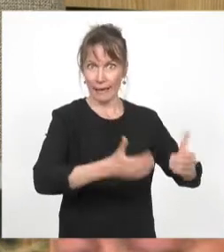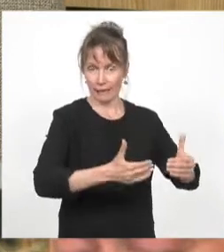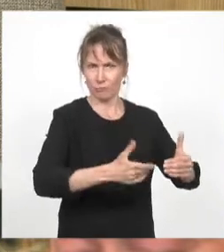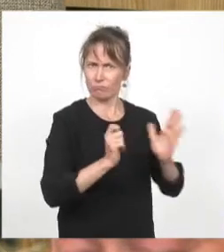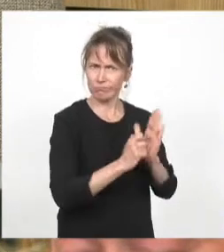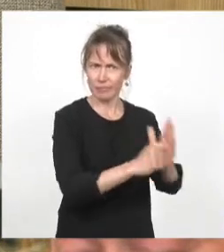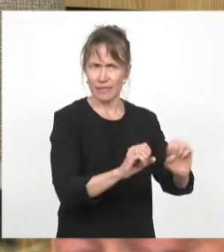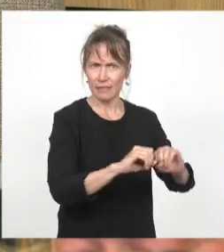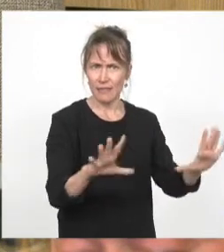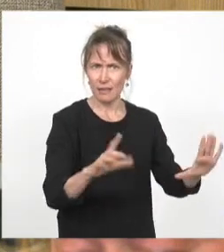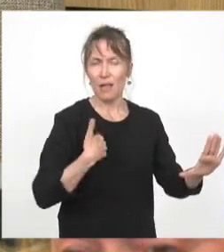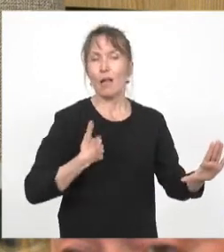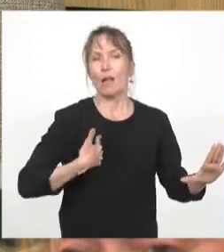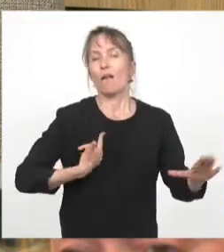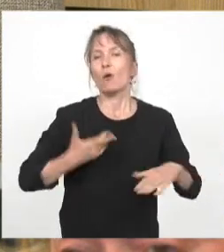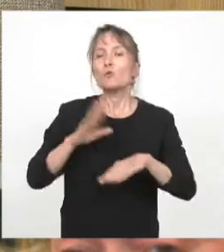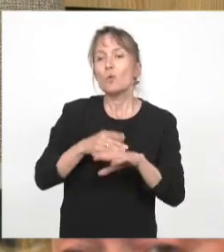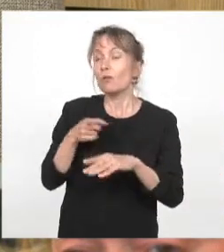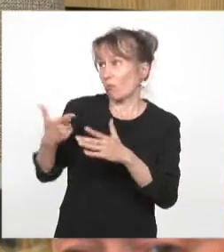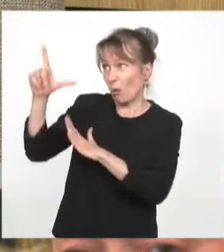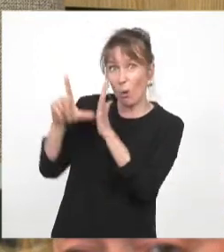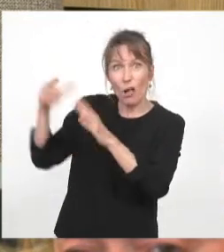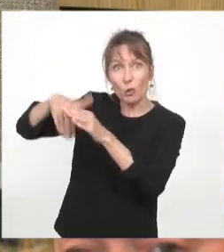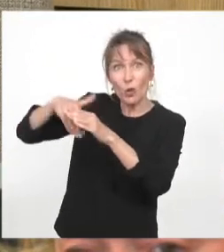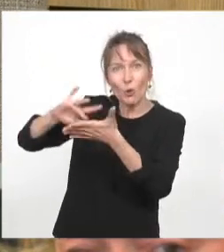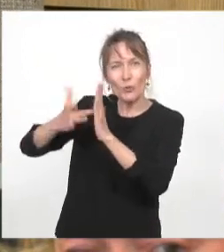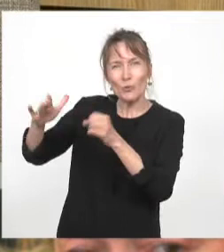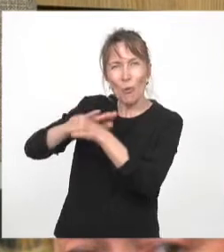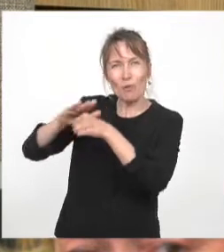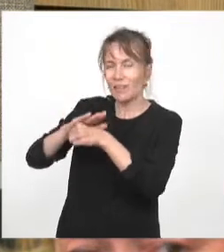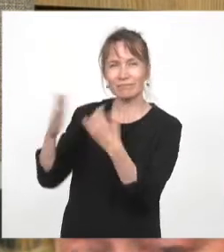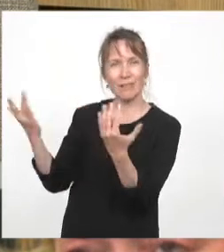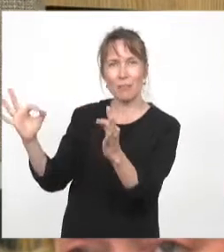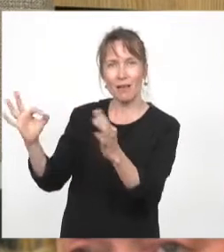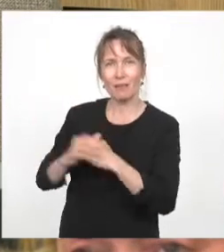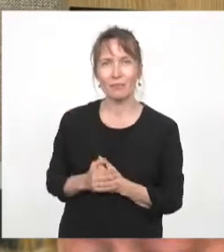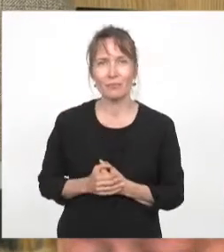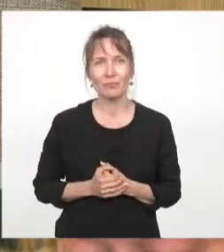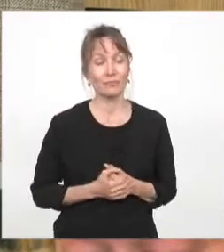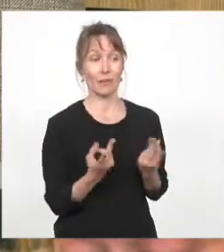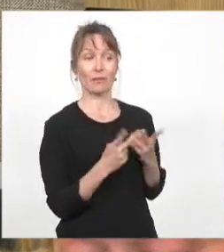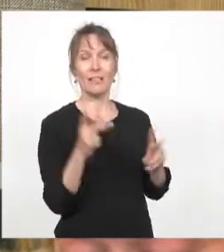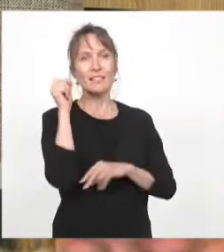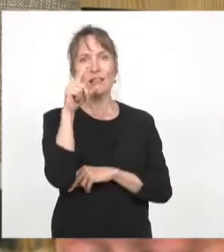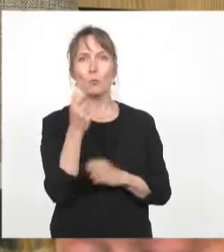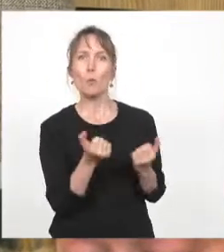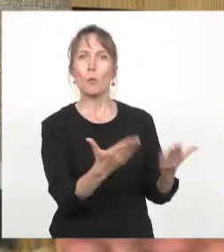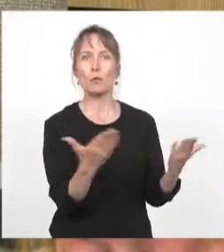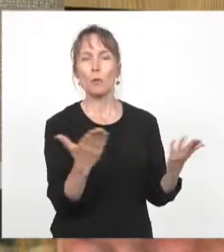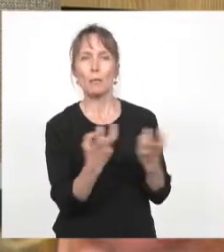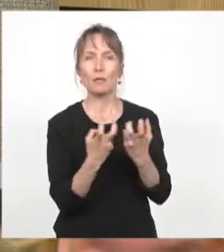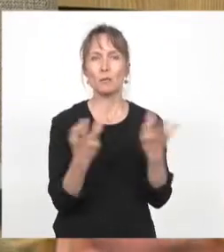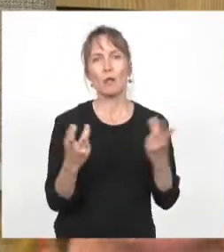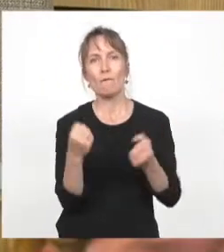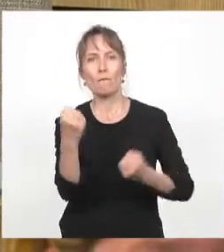toutes les sources de pollution dans l'octroi des vignettes critères. Ce que prévoit donc la métropole de Strasbourg, c'est l'interdiction des véhicules critères 5